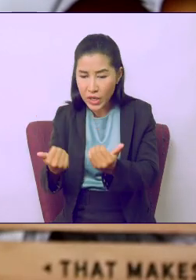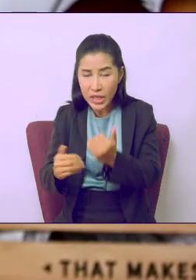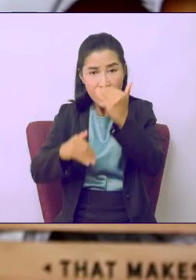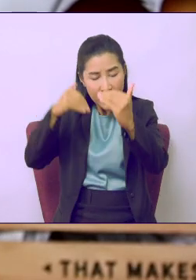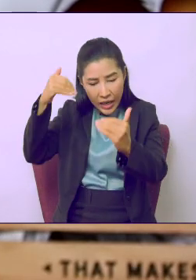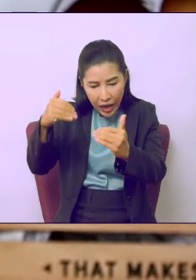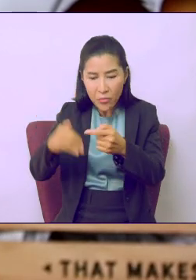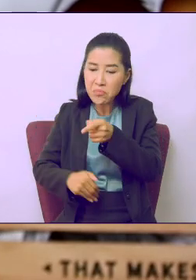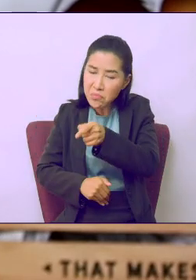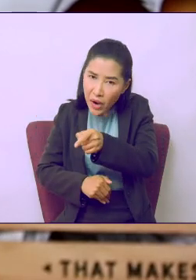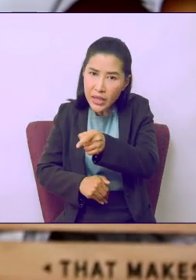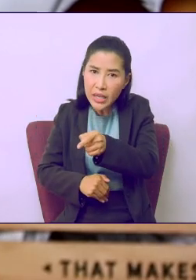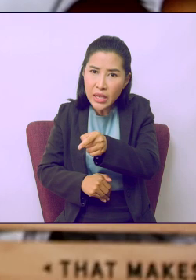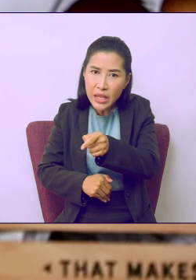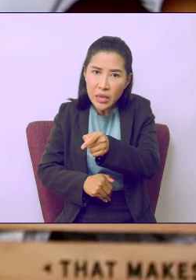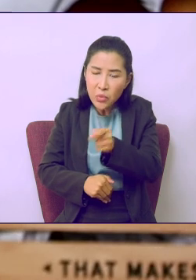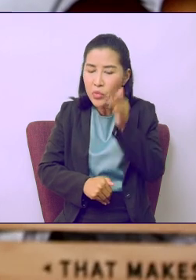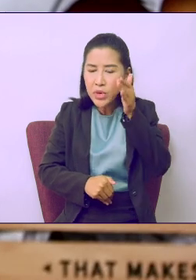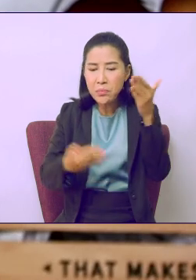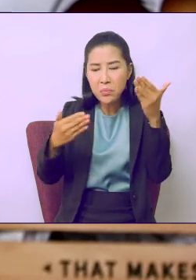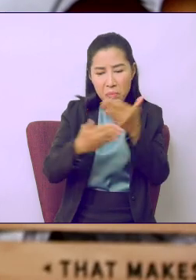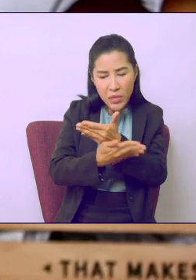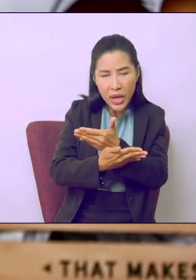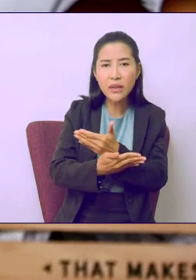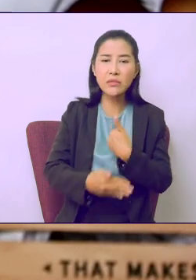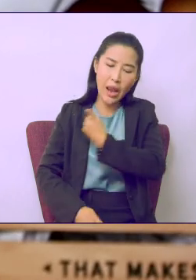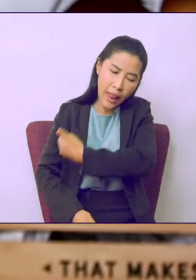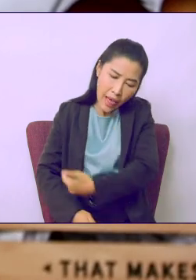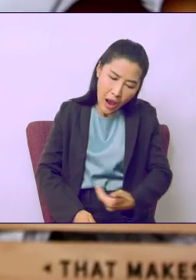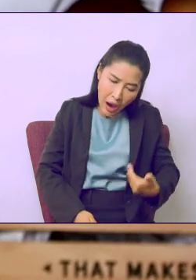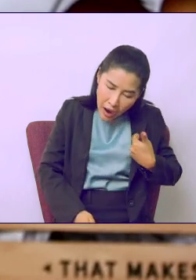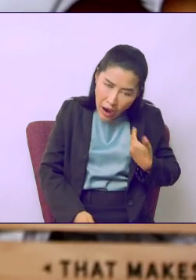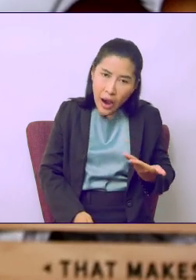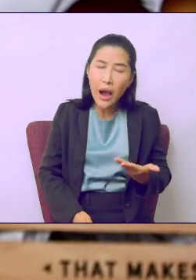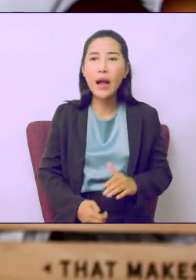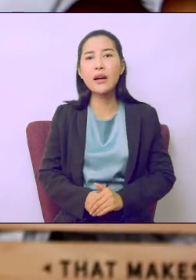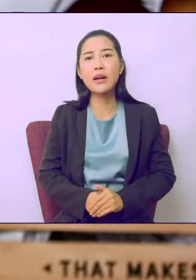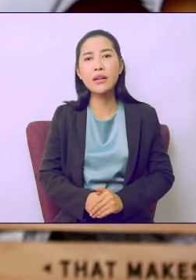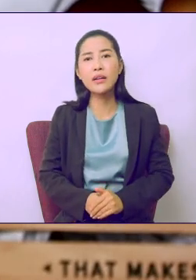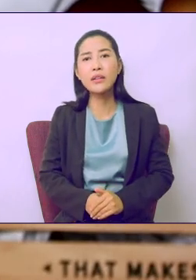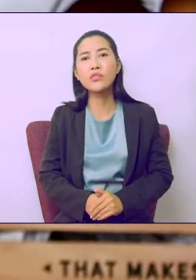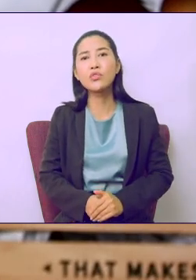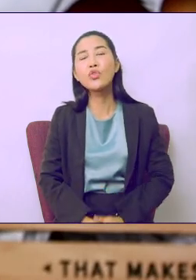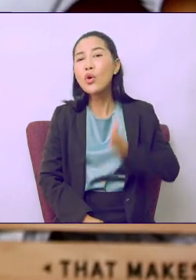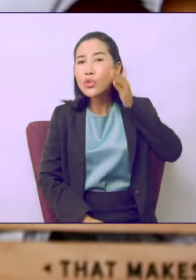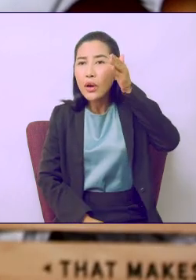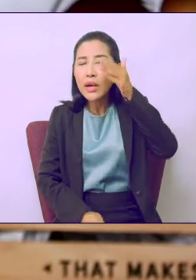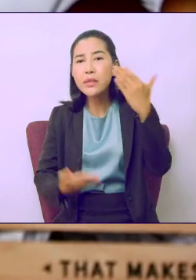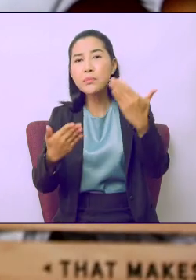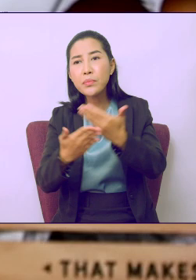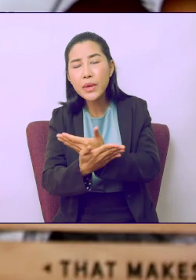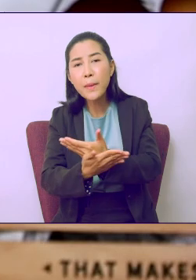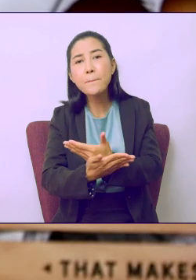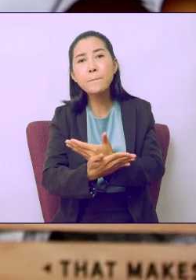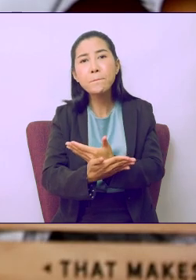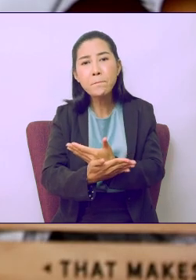นะครับอย่างโยคะก็จะเน้นเรื่องของ mindแน Bodyนะครับแล้วก็มีเน้นอ่าอีกวันนึงอาจจะเป็นเรื่องของแิอาจจะเป็น